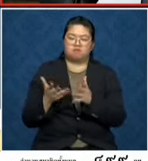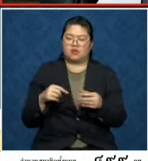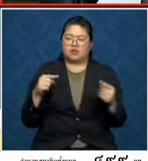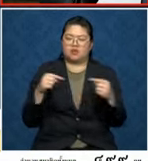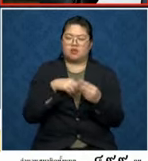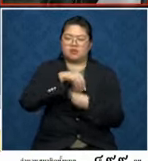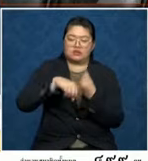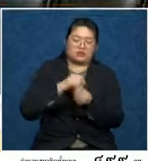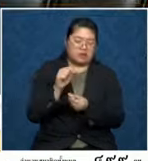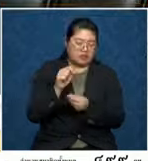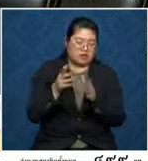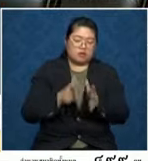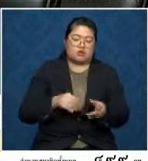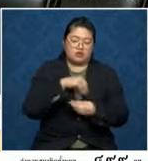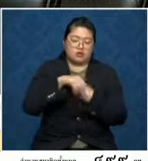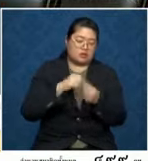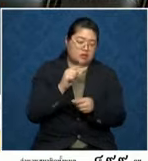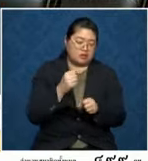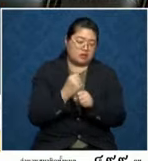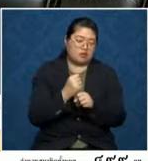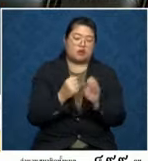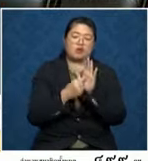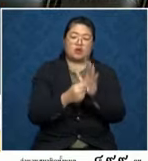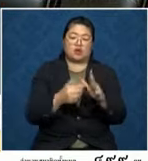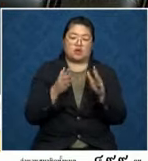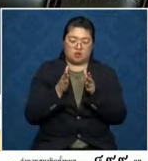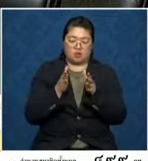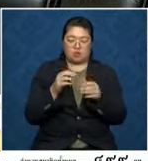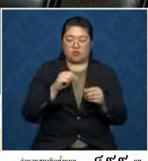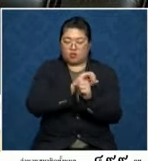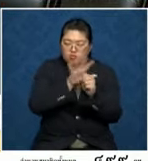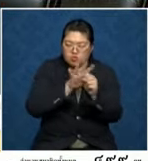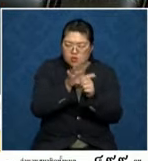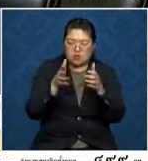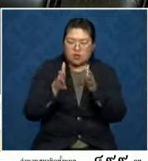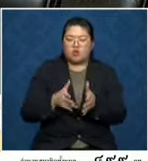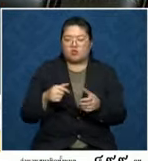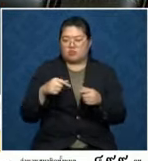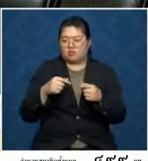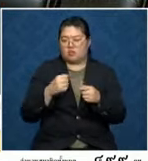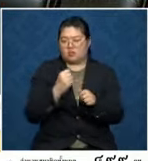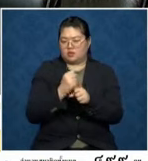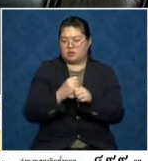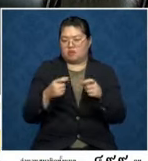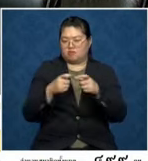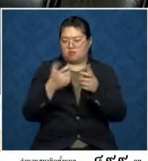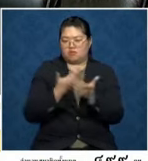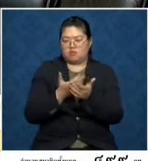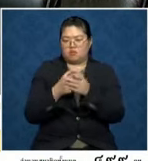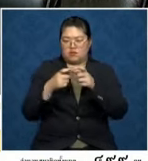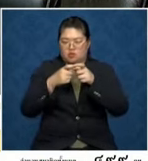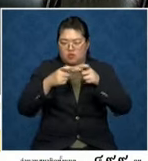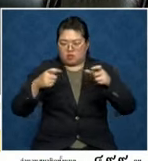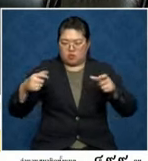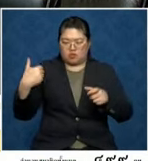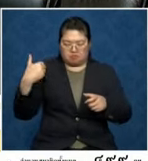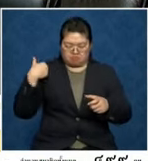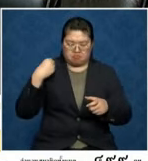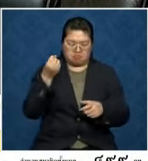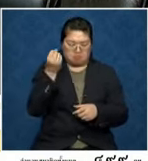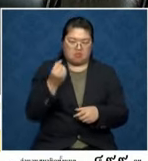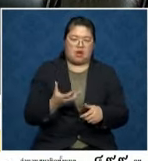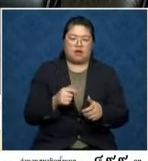ดังที่เห็นนะครับสถานการณ์โควิดมีคนออกเช็คจำนวนมากนะครับแล้วก็เกิดเหตุว่ามีโรคระบาดโดยที่ไม่ได้คาดคิด